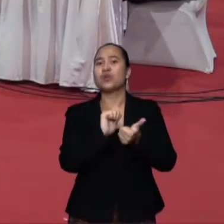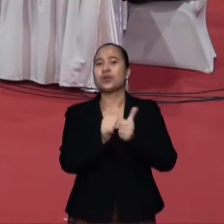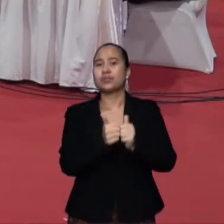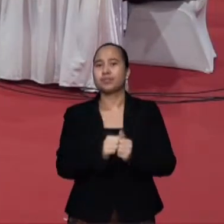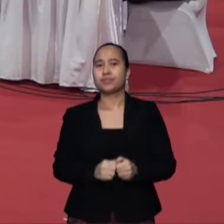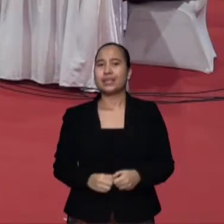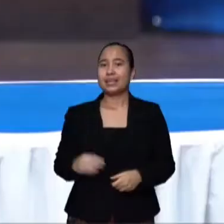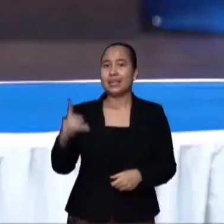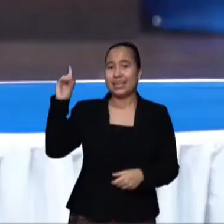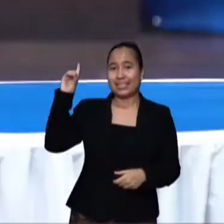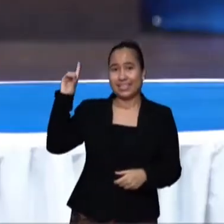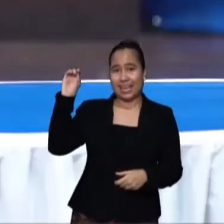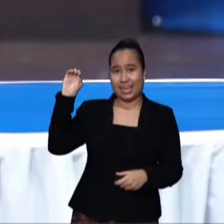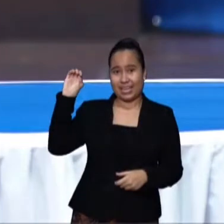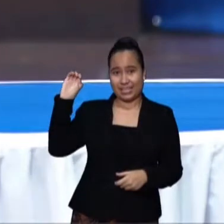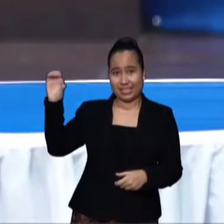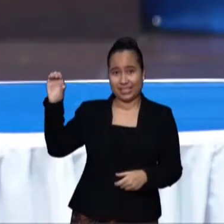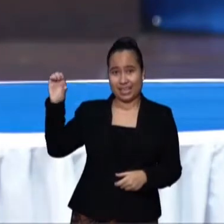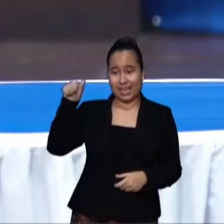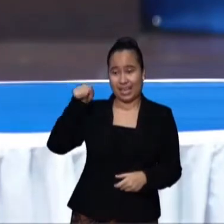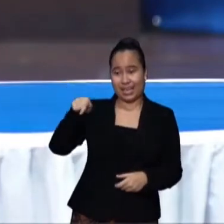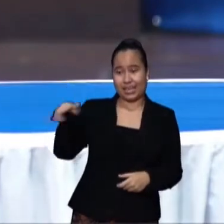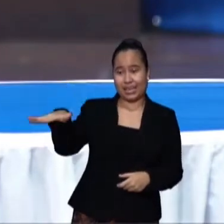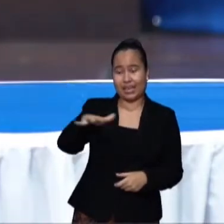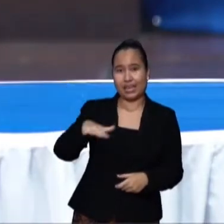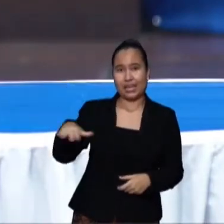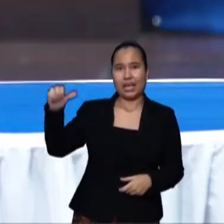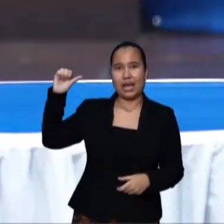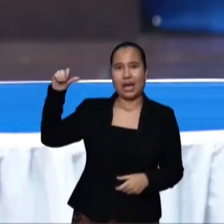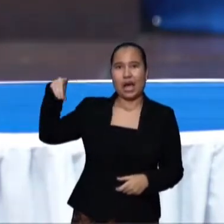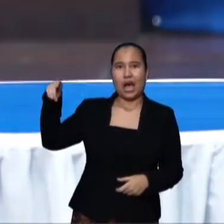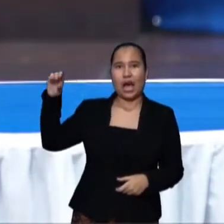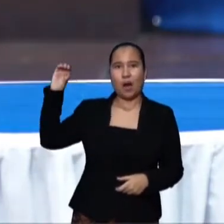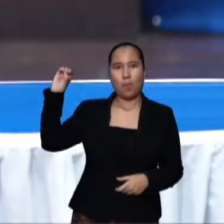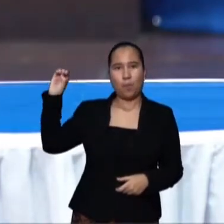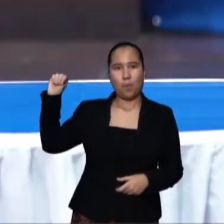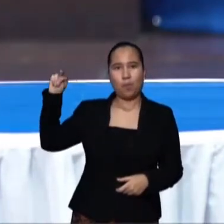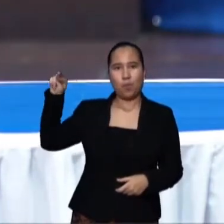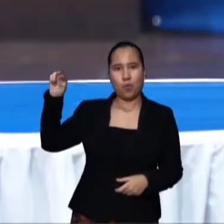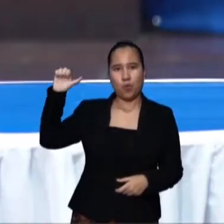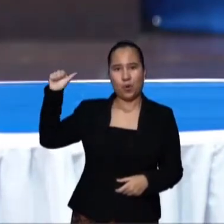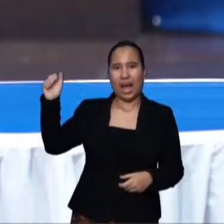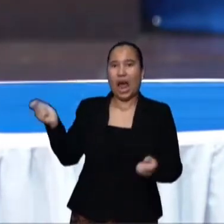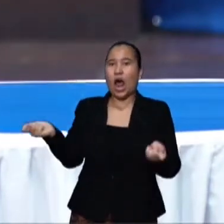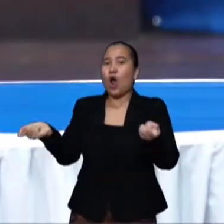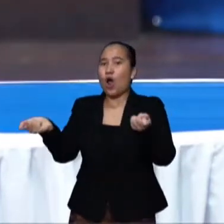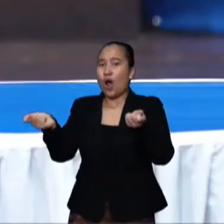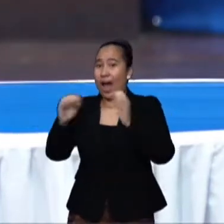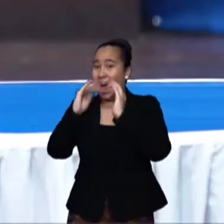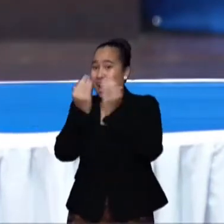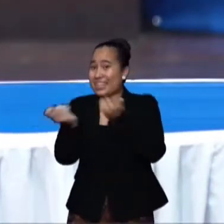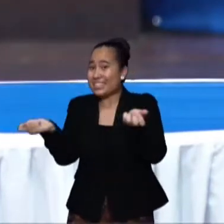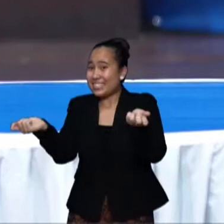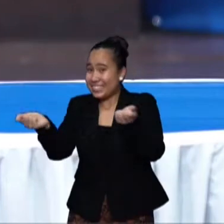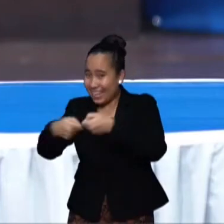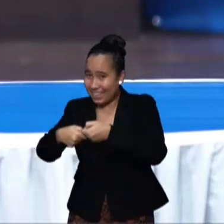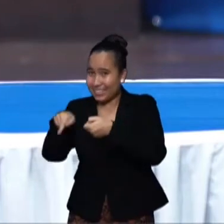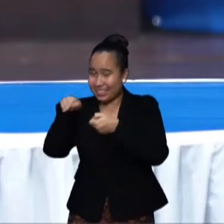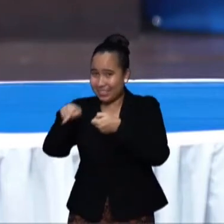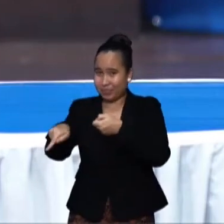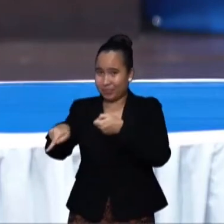is geïnstrueerd om het gebied Apura, Washabu en Section in een lockdown te plaatsen. Dus het gebied